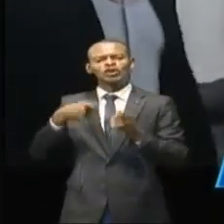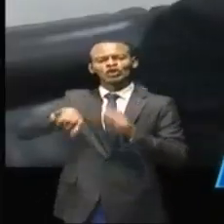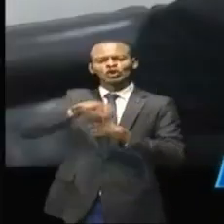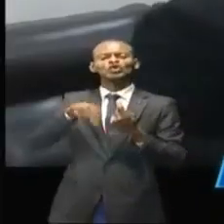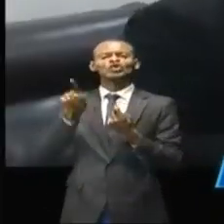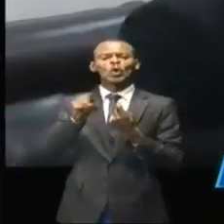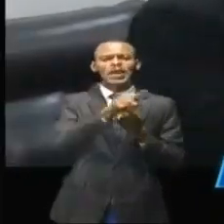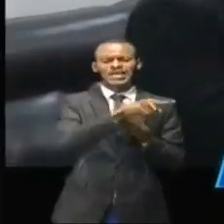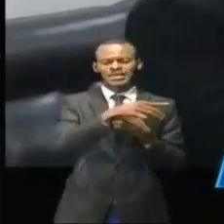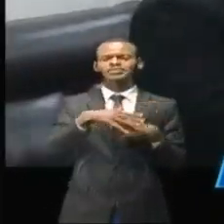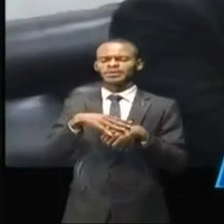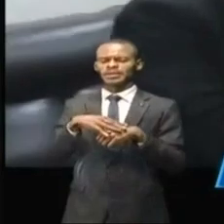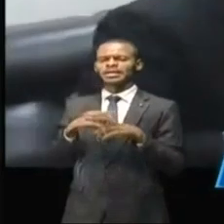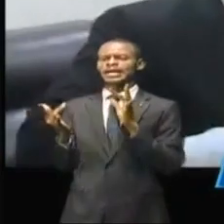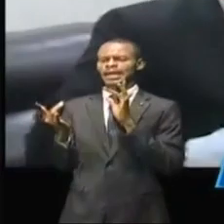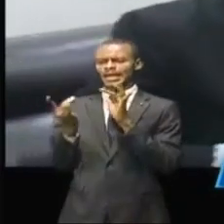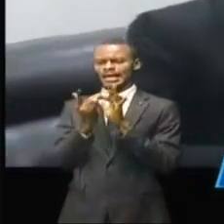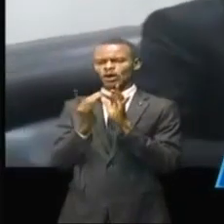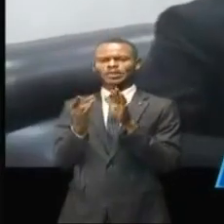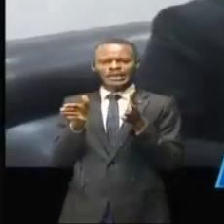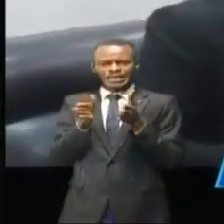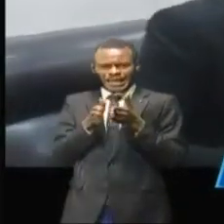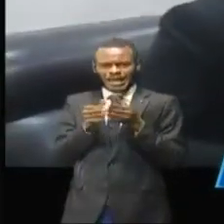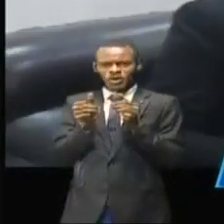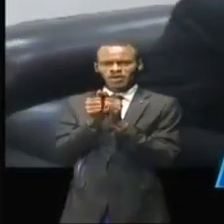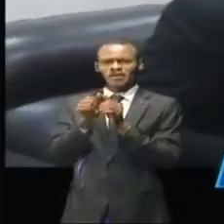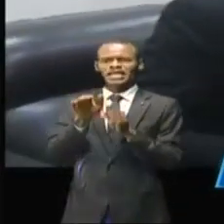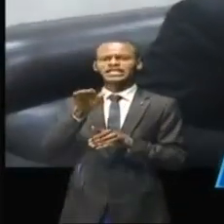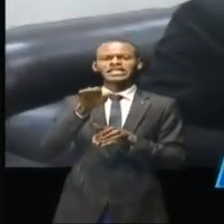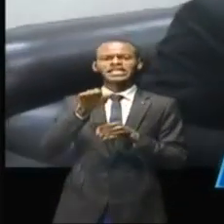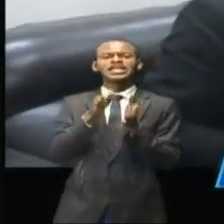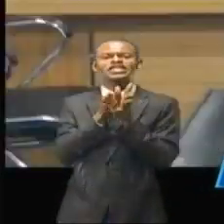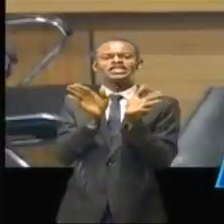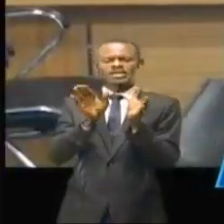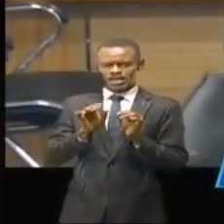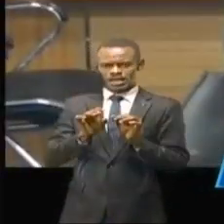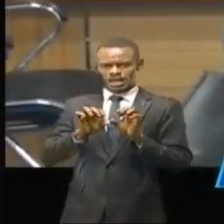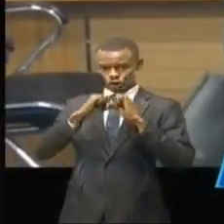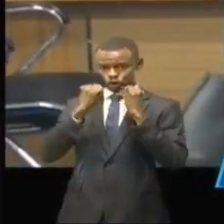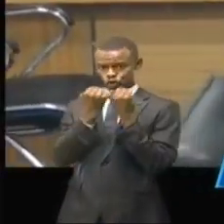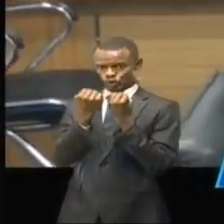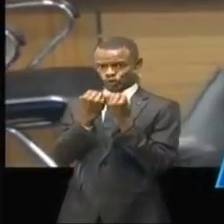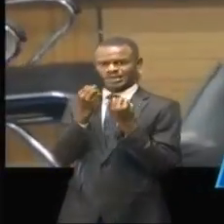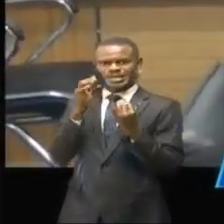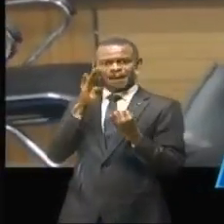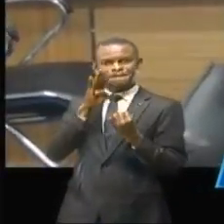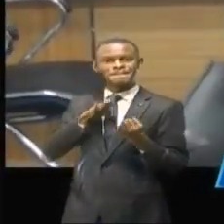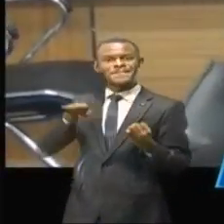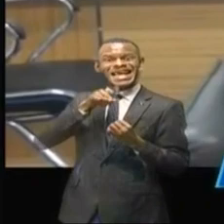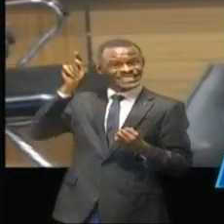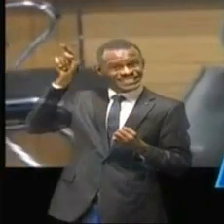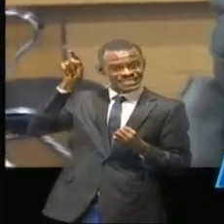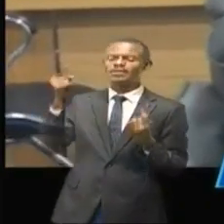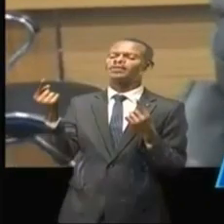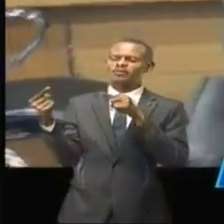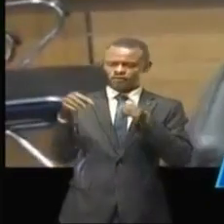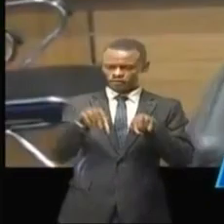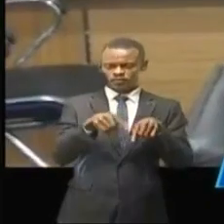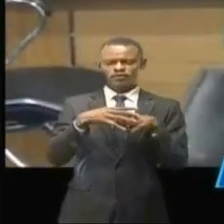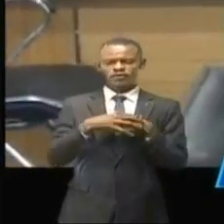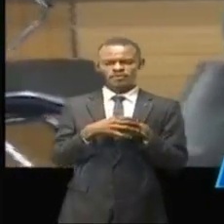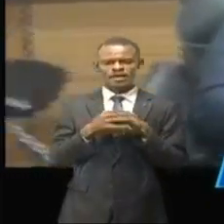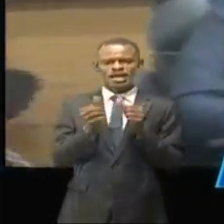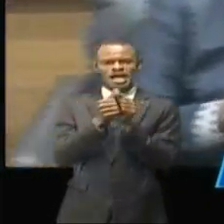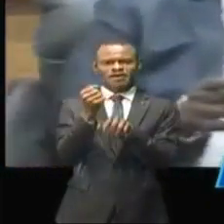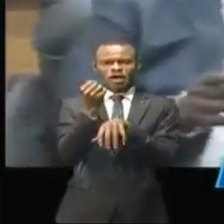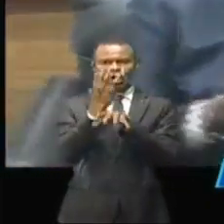directeur général de l'entreprise privée belge APMS Europe BV. Conduit par la conseillère économique